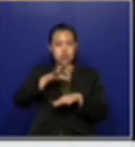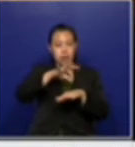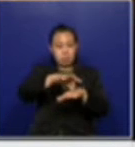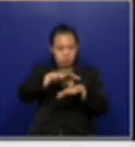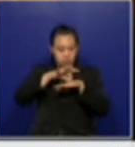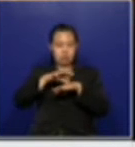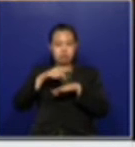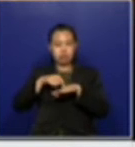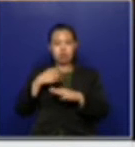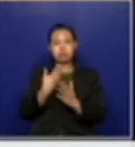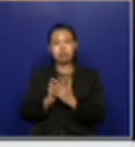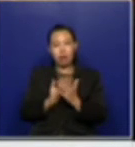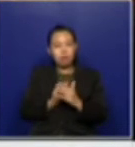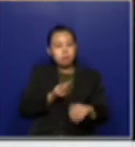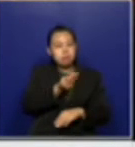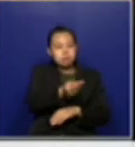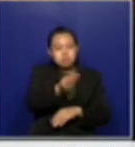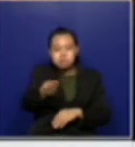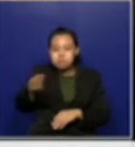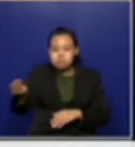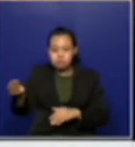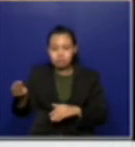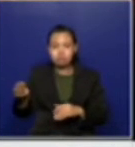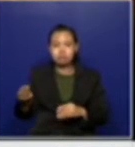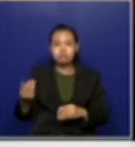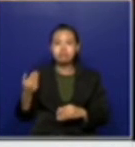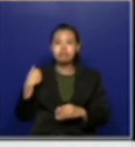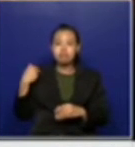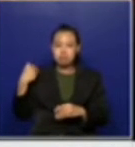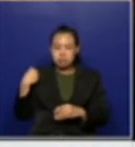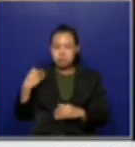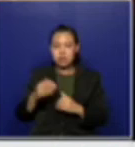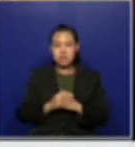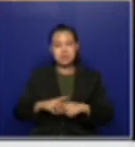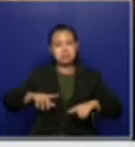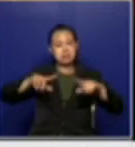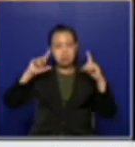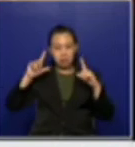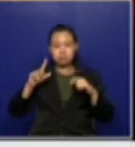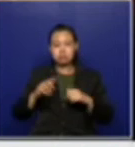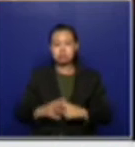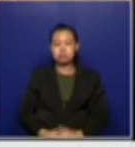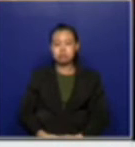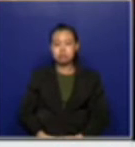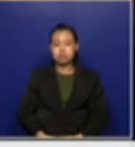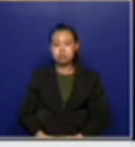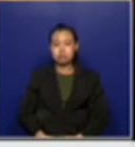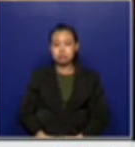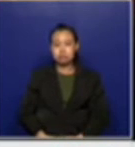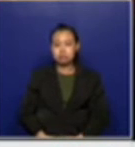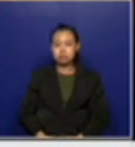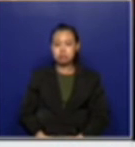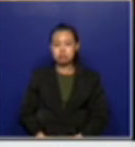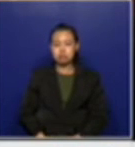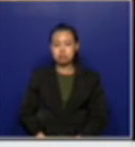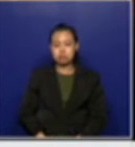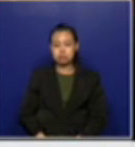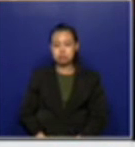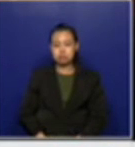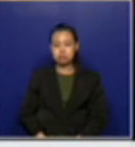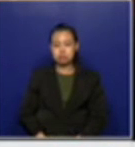งินสู่ตำแหน่งนั้นยังเป็นที่กล่าวขวัญในรัฐบาลนี้และมากกว่าทุกยุคทุกรัฐบาลที่ผ่านมา